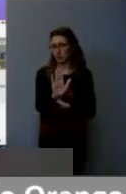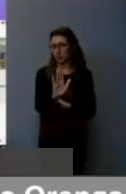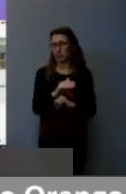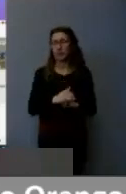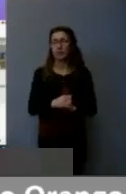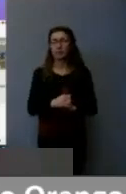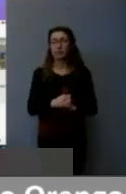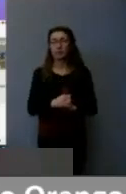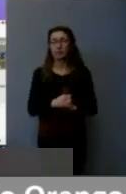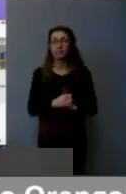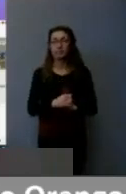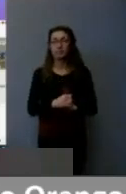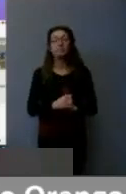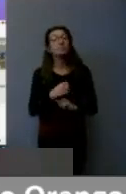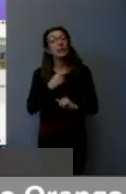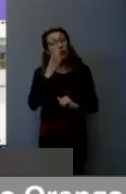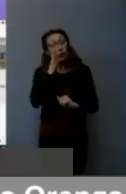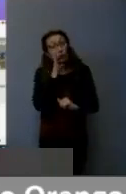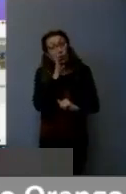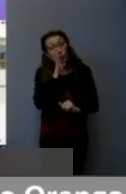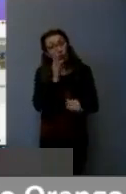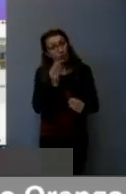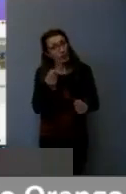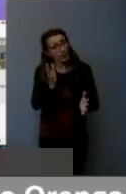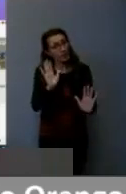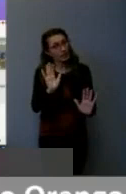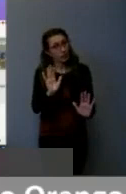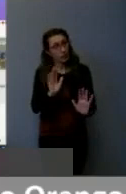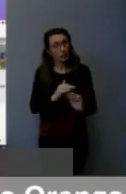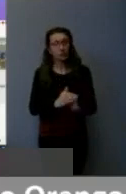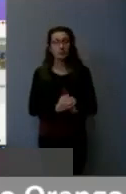Le suggerisco ovviamente